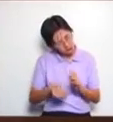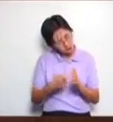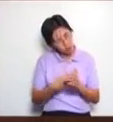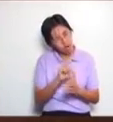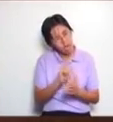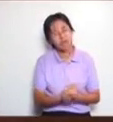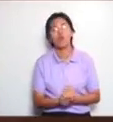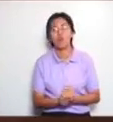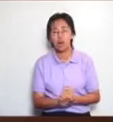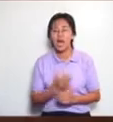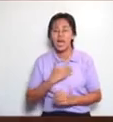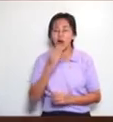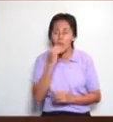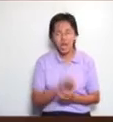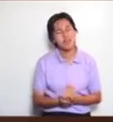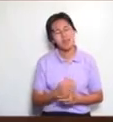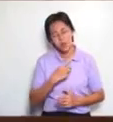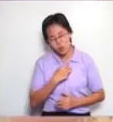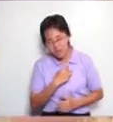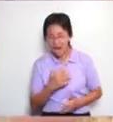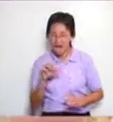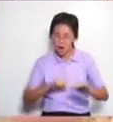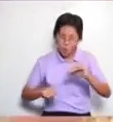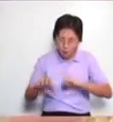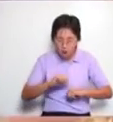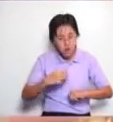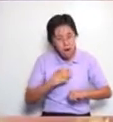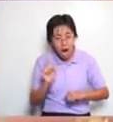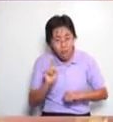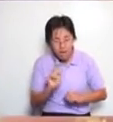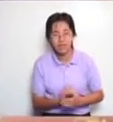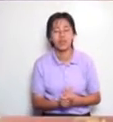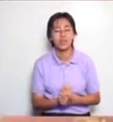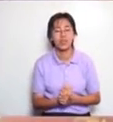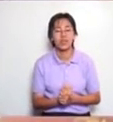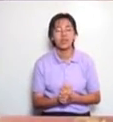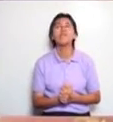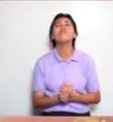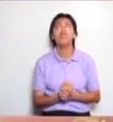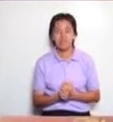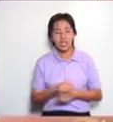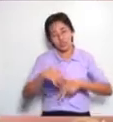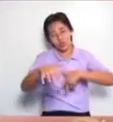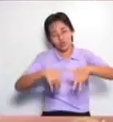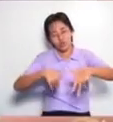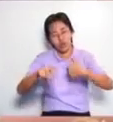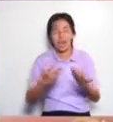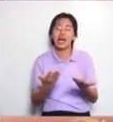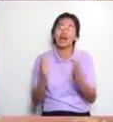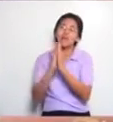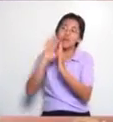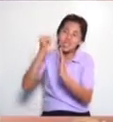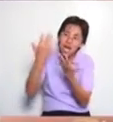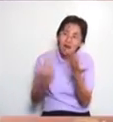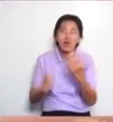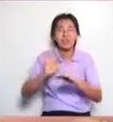เราพูดกอย่ esperarว่ามีตวนามยมีกิเลต ตอนนมาจากไหนมาจากการสร้างของโรคไ่นี้ครับไม่ถพระเจ้าหรอธรมช